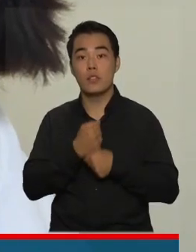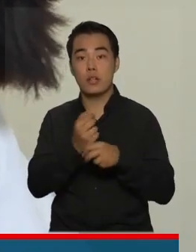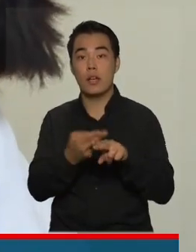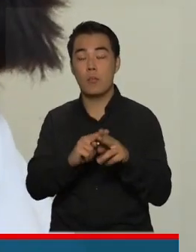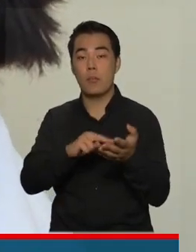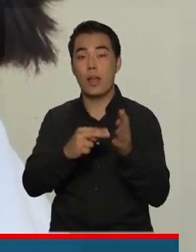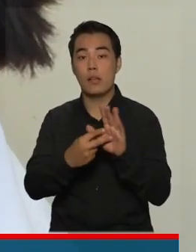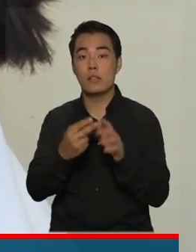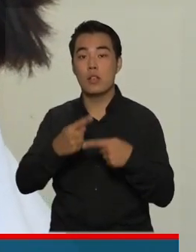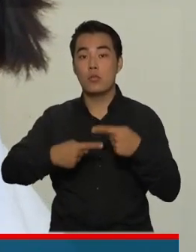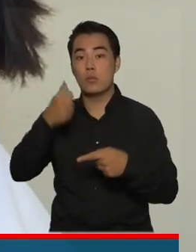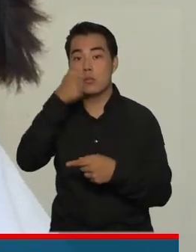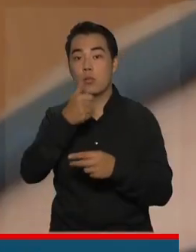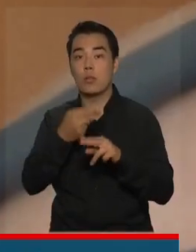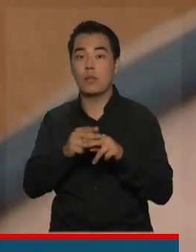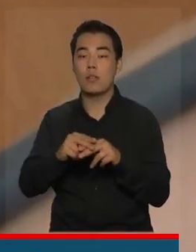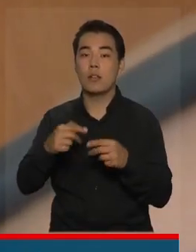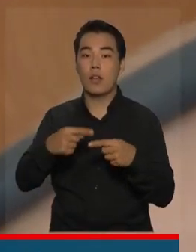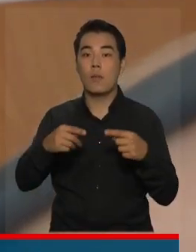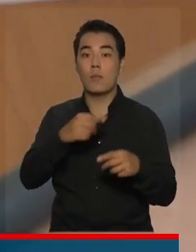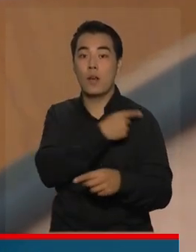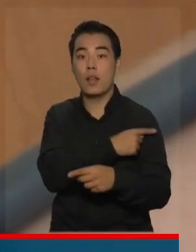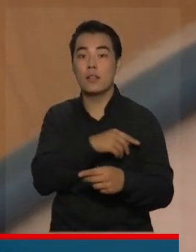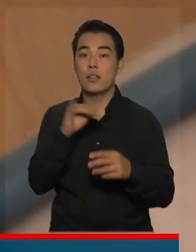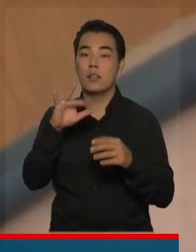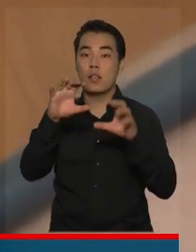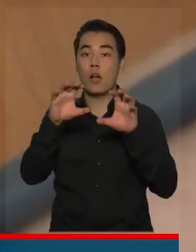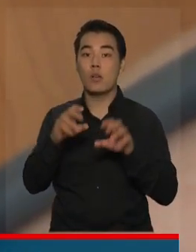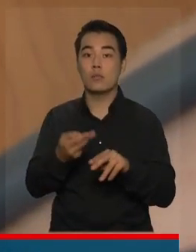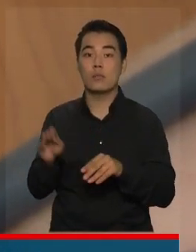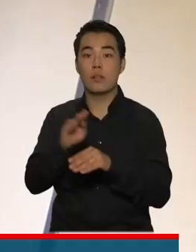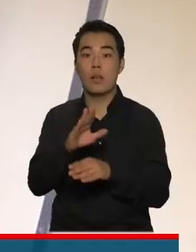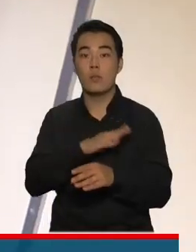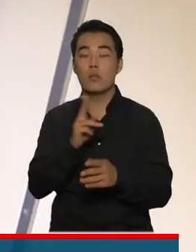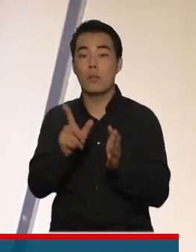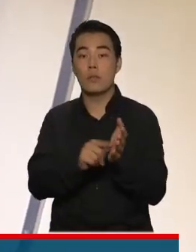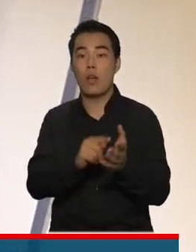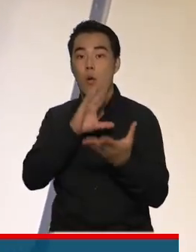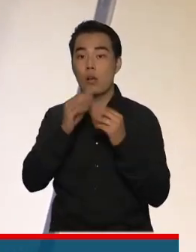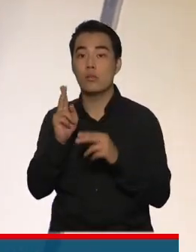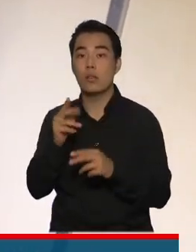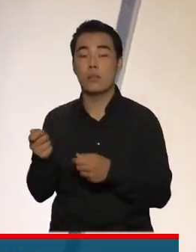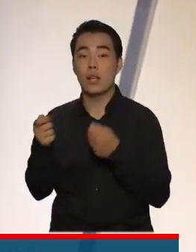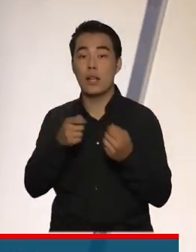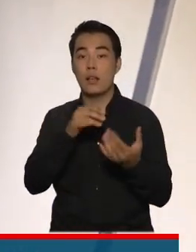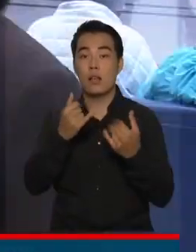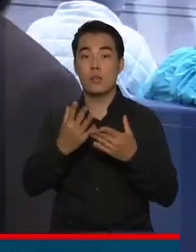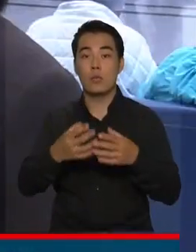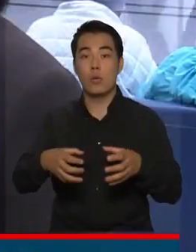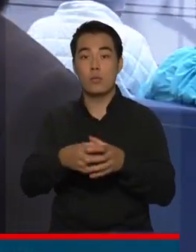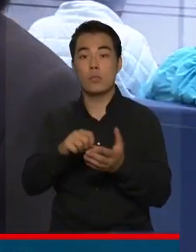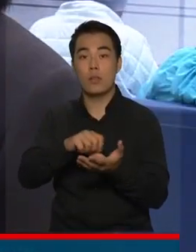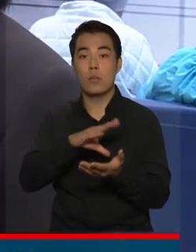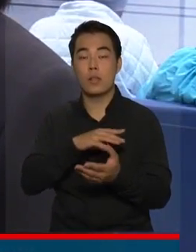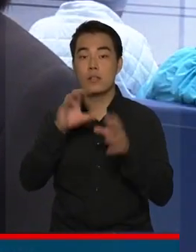жобаға биылдан бастап кәсіби және тәжірибелі медиаторлар мен заңгерлер де кірген. Зейнеткерді Астанаға жетелеп алып келгенде осы топтың мүшесі